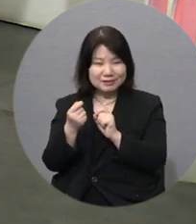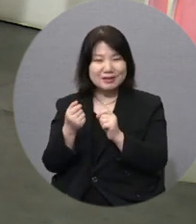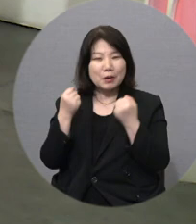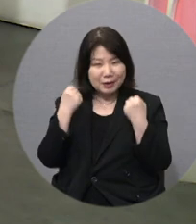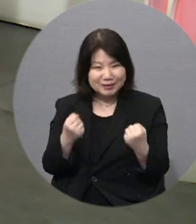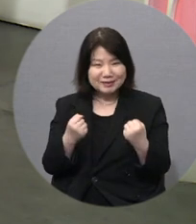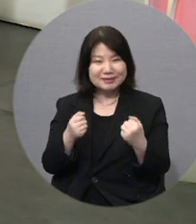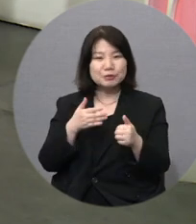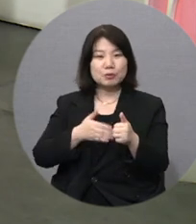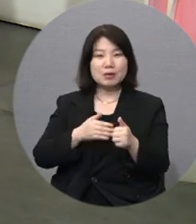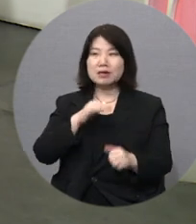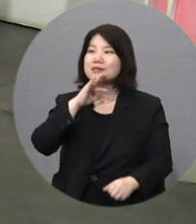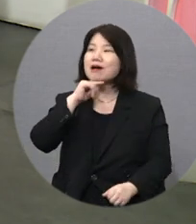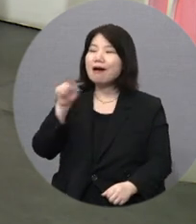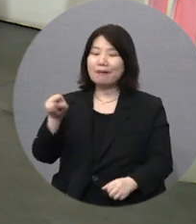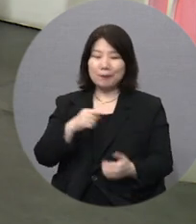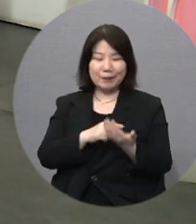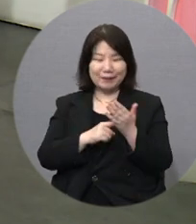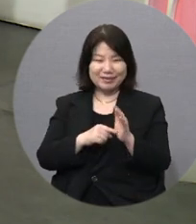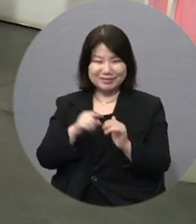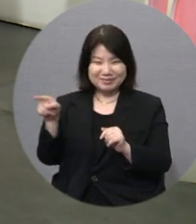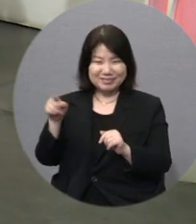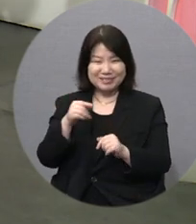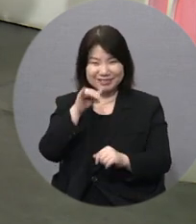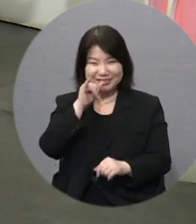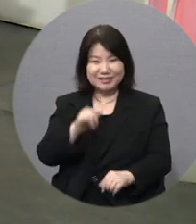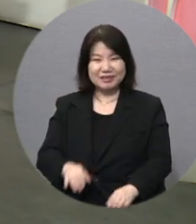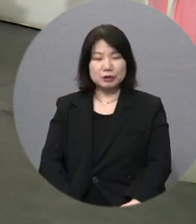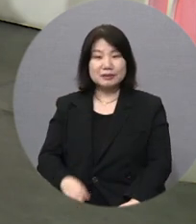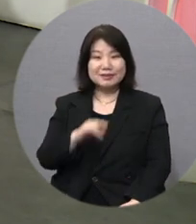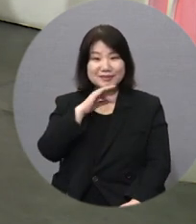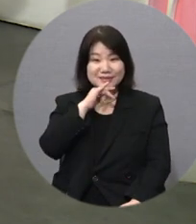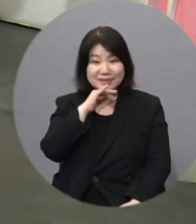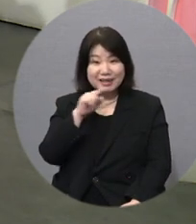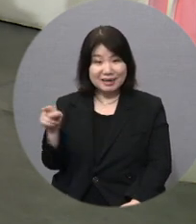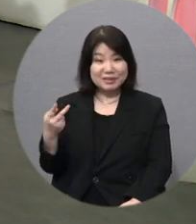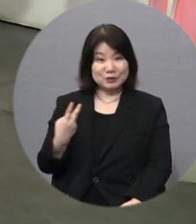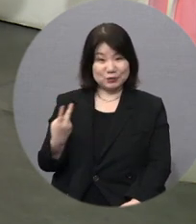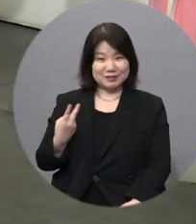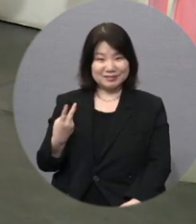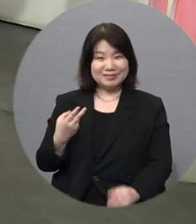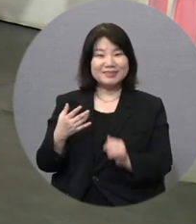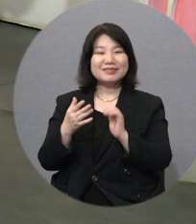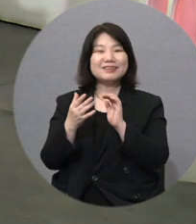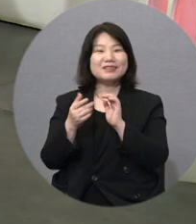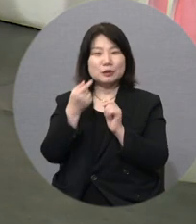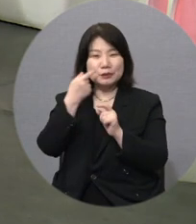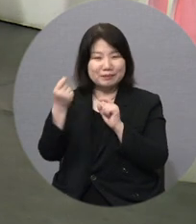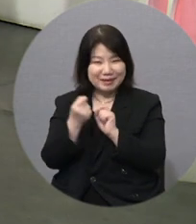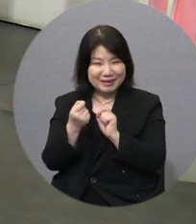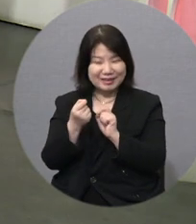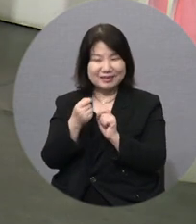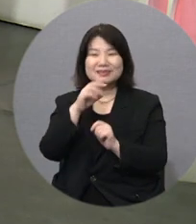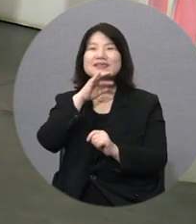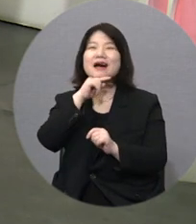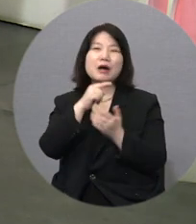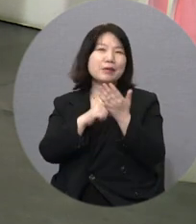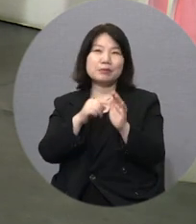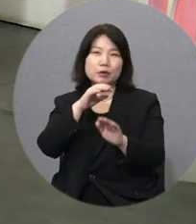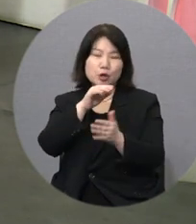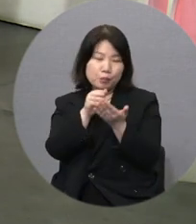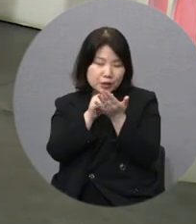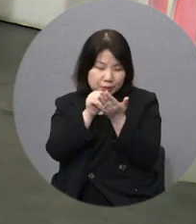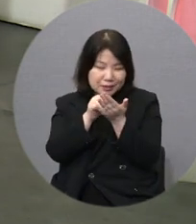그래요 나이를 또 밝히네 우리 선 수님 나이는 우리 친구분과 저만의 비밀네 아